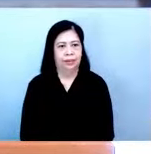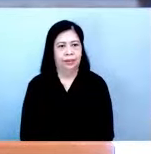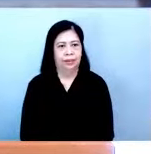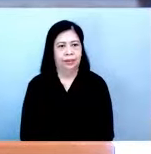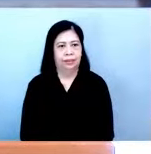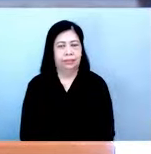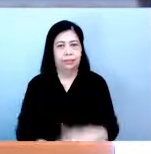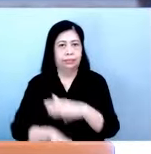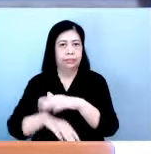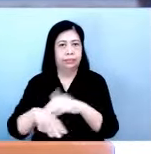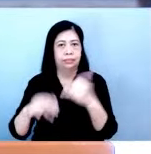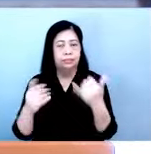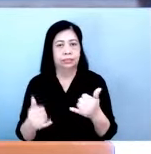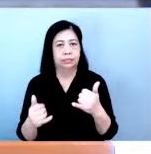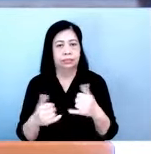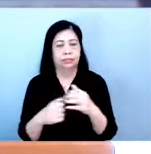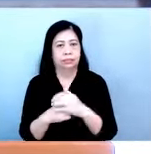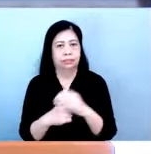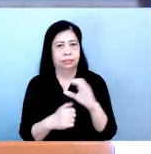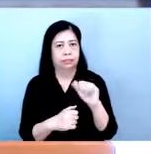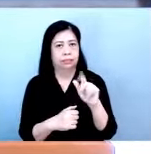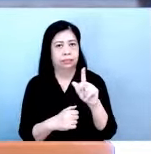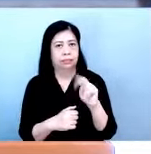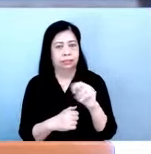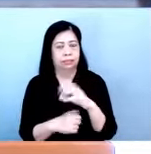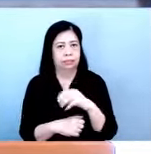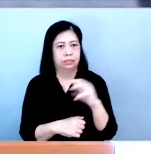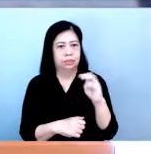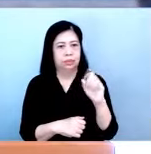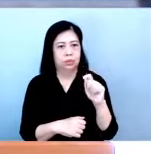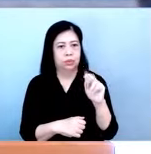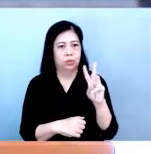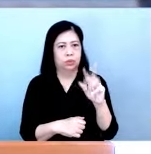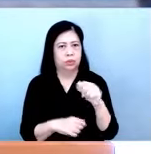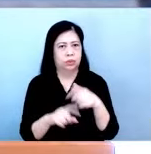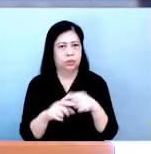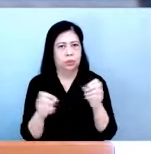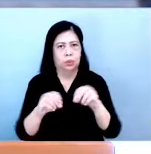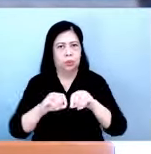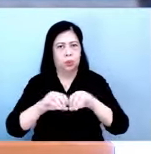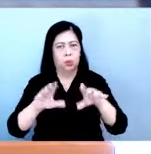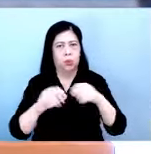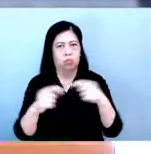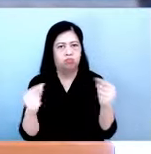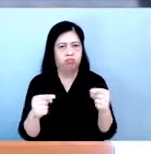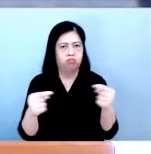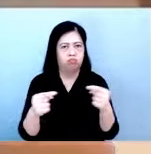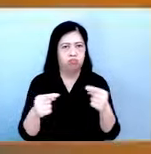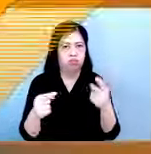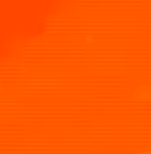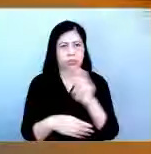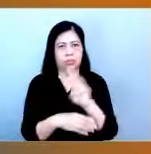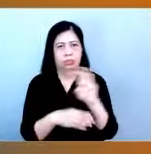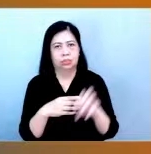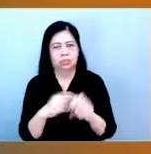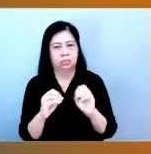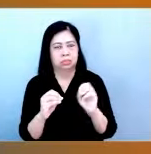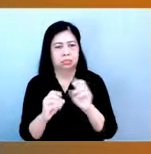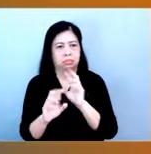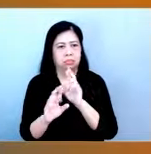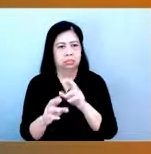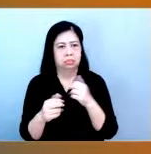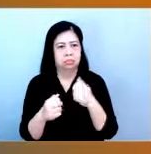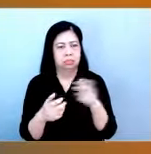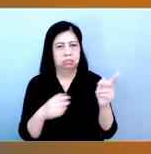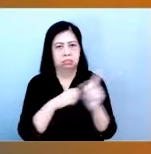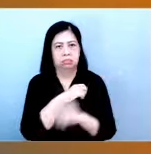Ipapatawag ngayong araw sina Calvin Abueva at Mo Tautua matapos ang viral nilang hamunan nitong weekend. Wala pang parusang ipinapataw ang